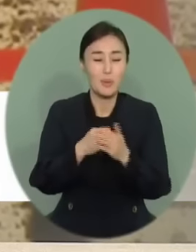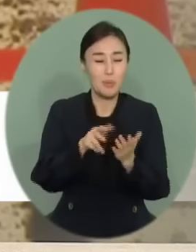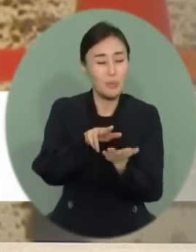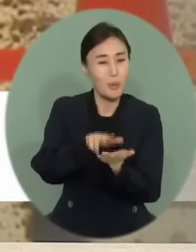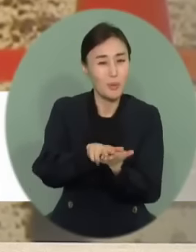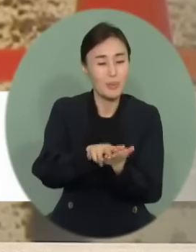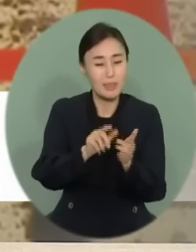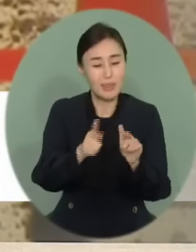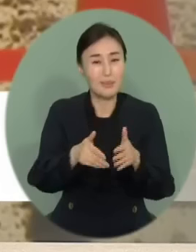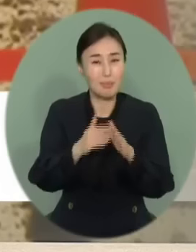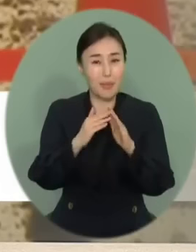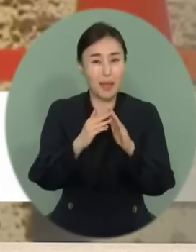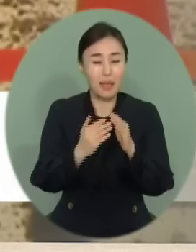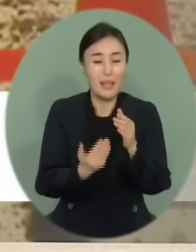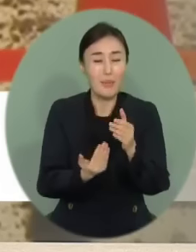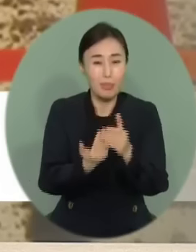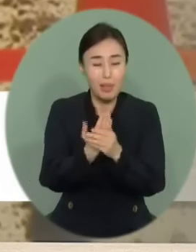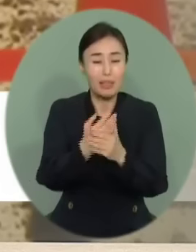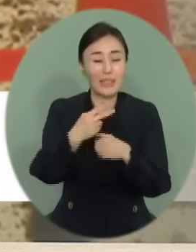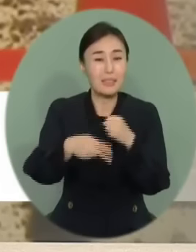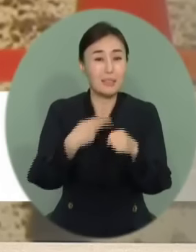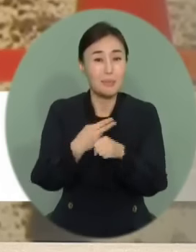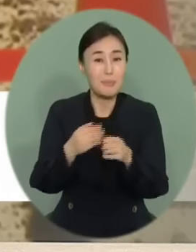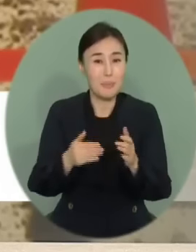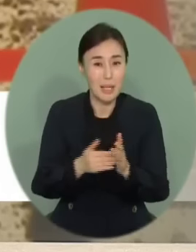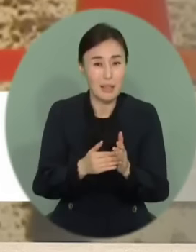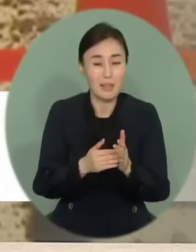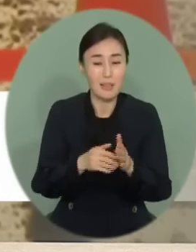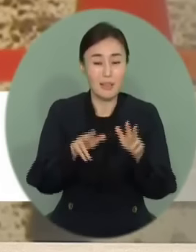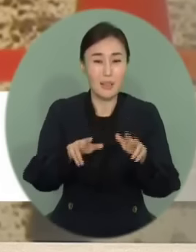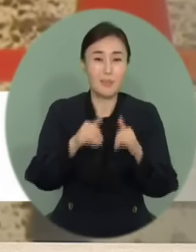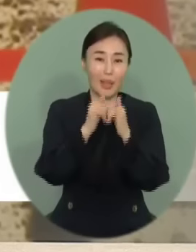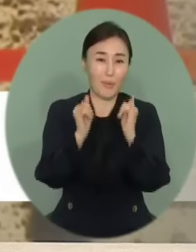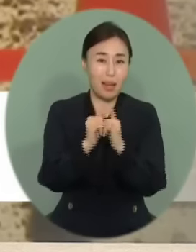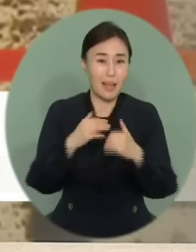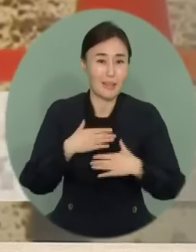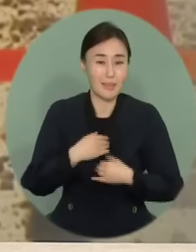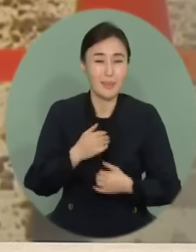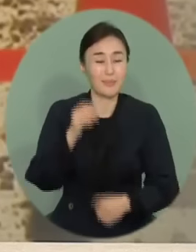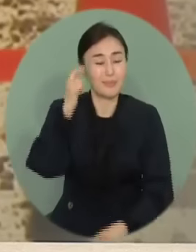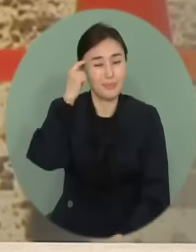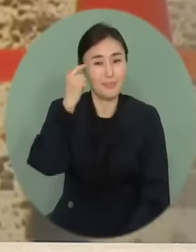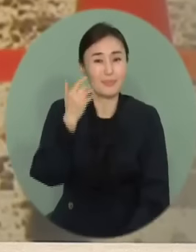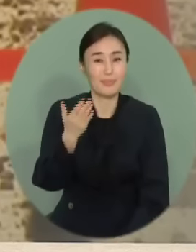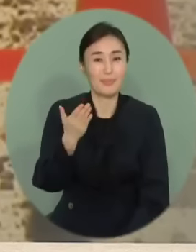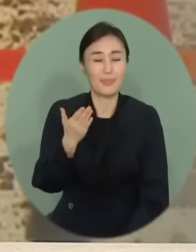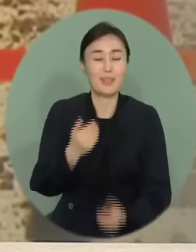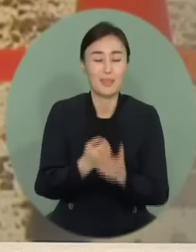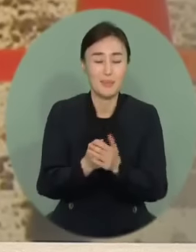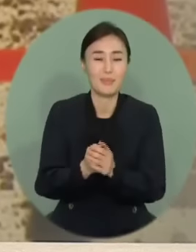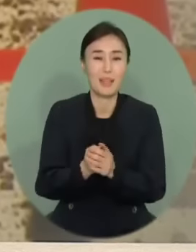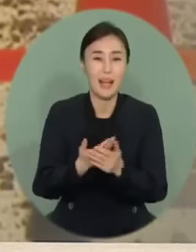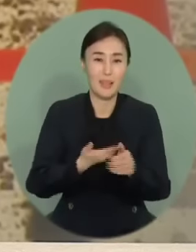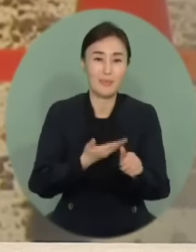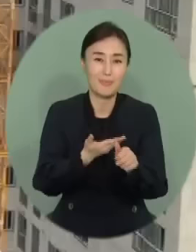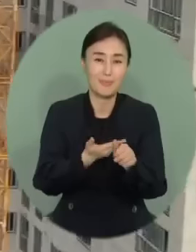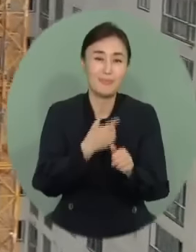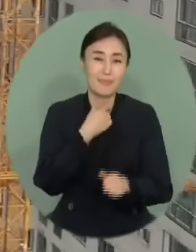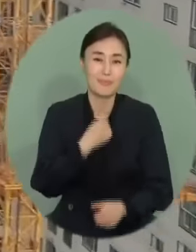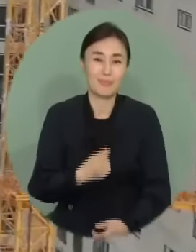참새가 발생한지 2년이 지난 지금 우리 사회는 안전해 졌을까요이어서 천홍희 기자가 보도합니다